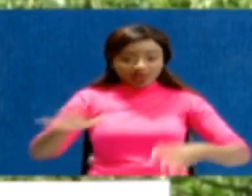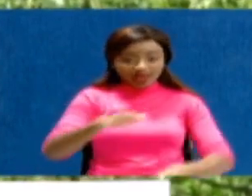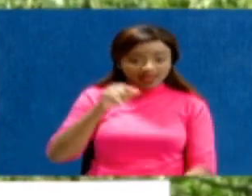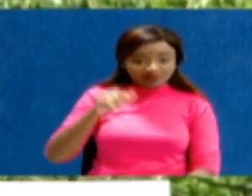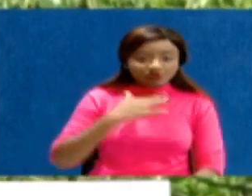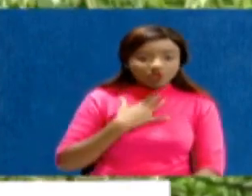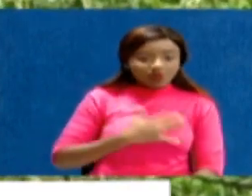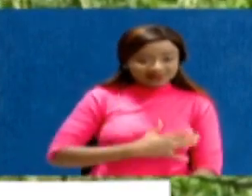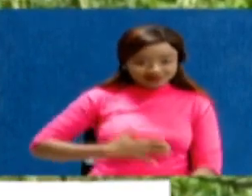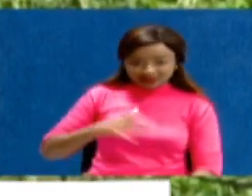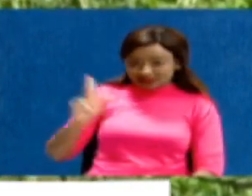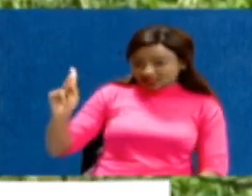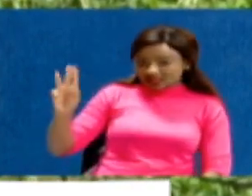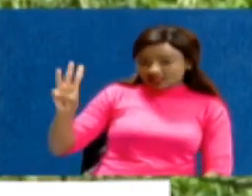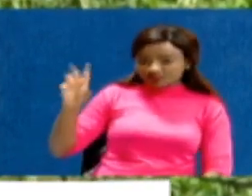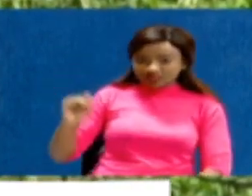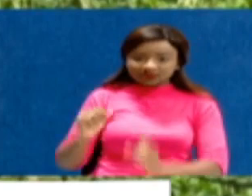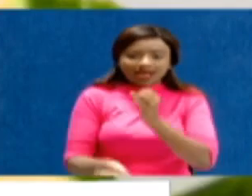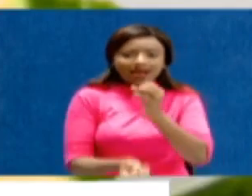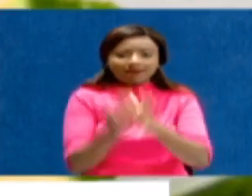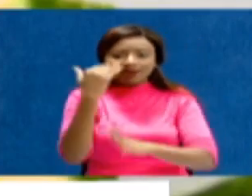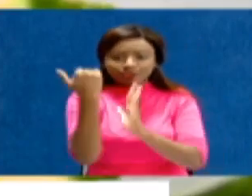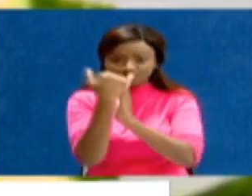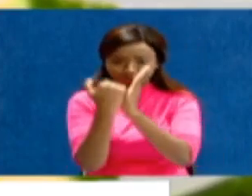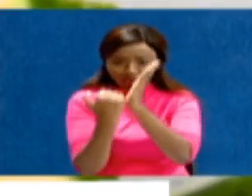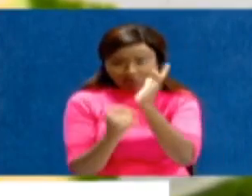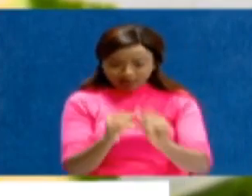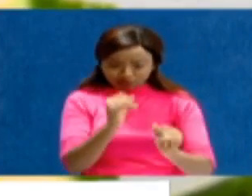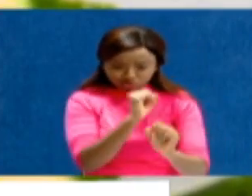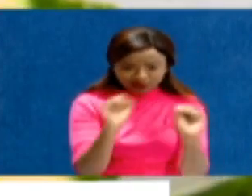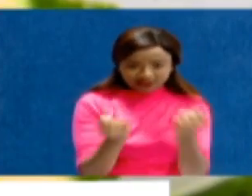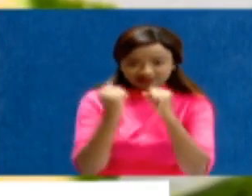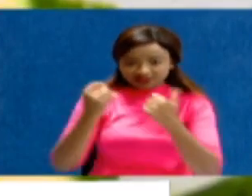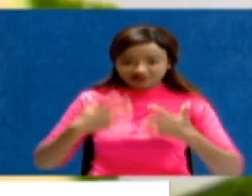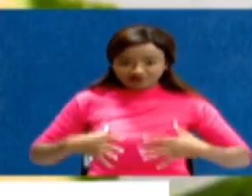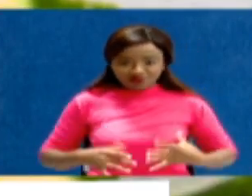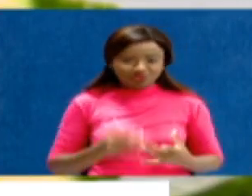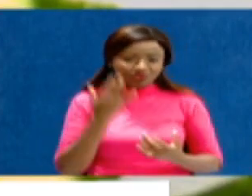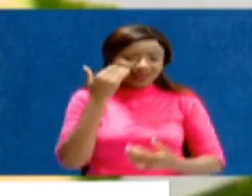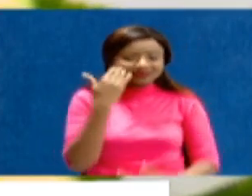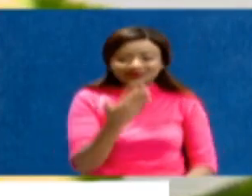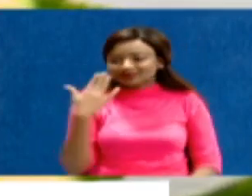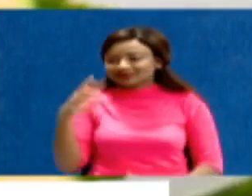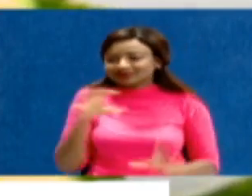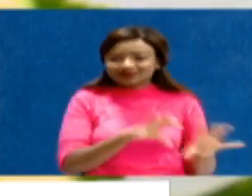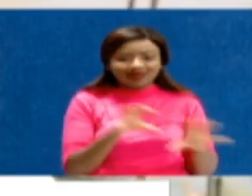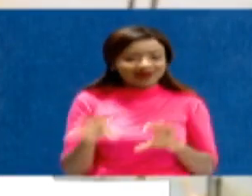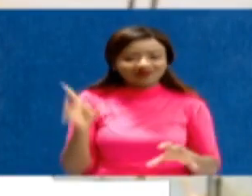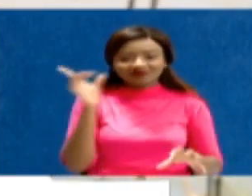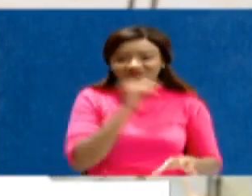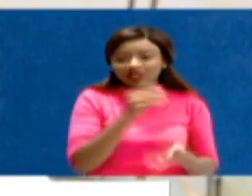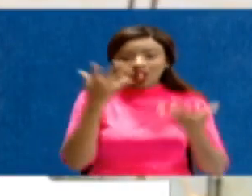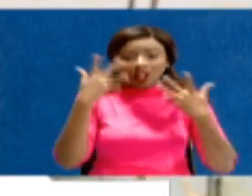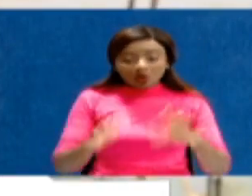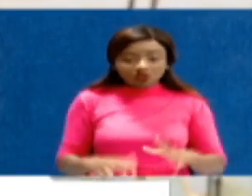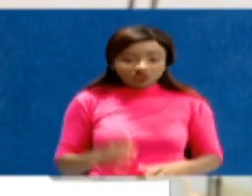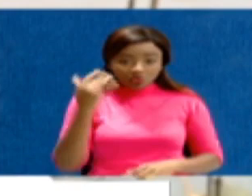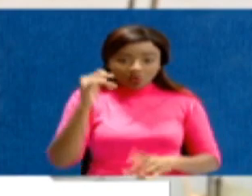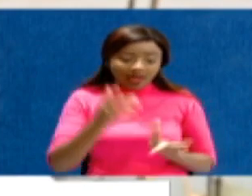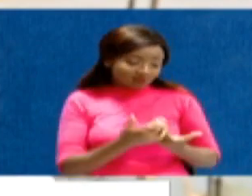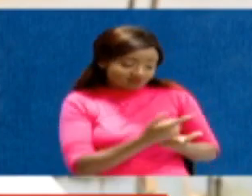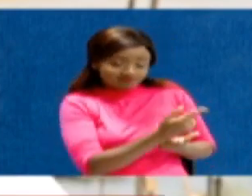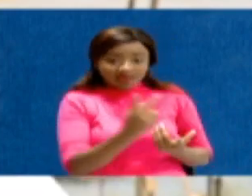idara hiyo kuimarisha mikakati ya uokoaji ili kuepuka hasara wanayoshuhudia. Mtu atakuja baada ya masaa mawili,